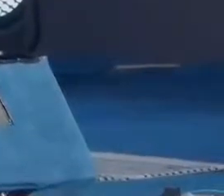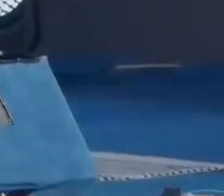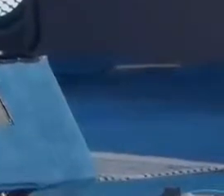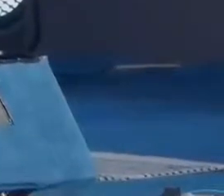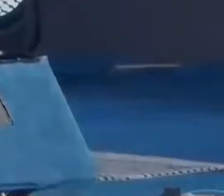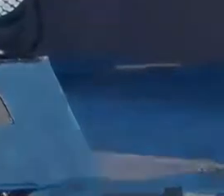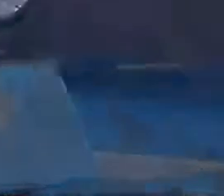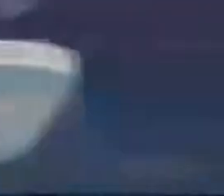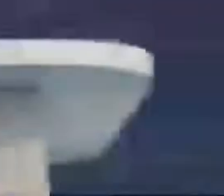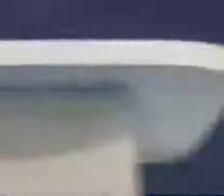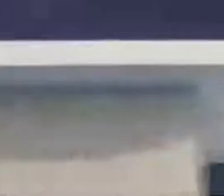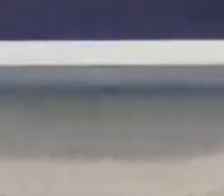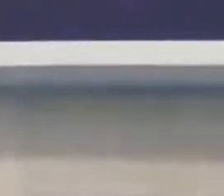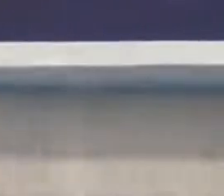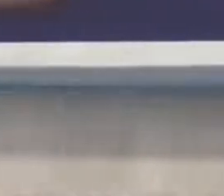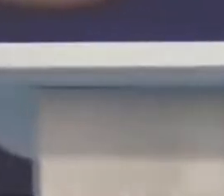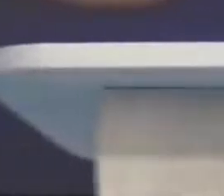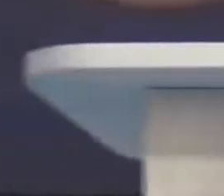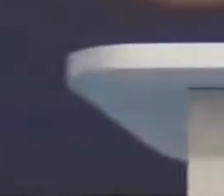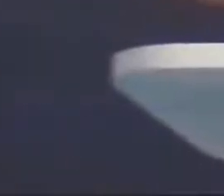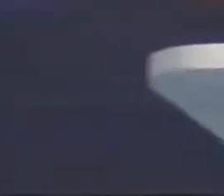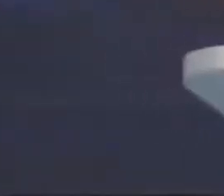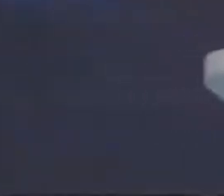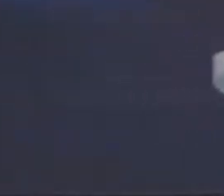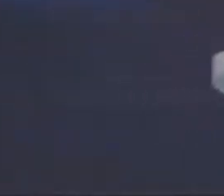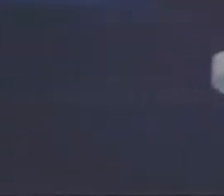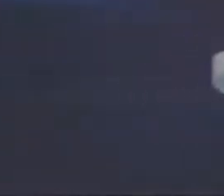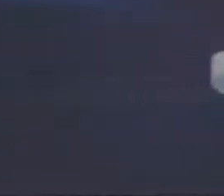quitter l'armée, je dois conduire l'armée, être là-bas même.